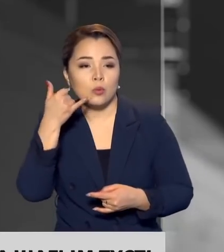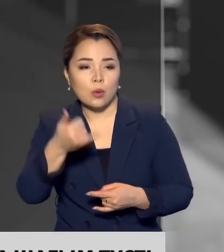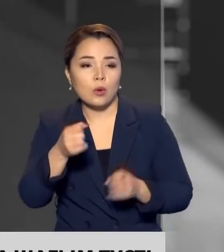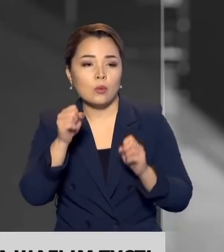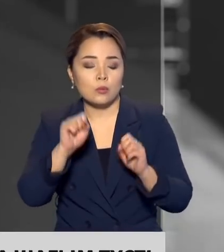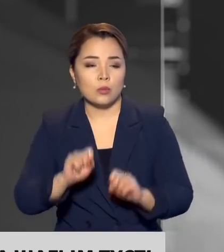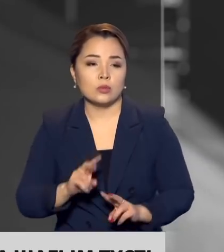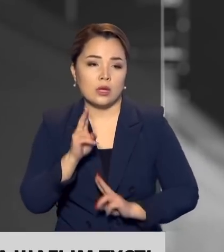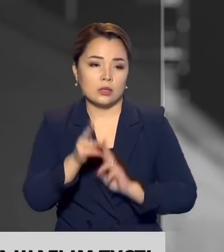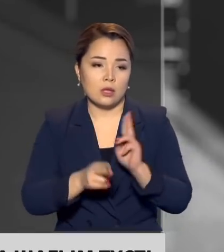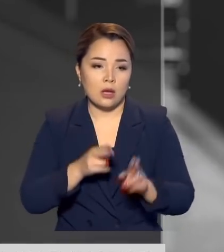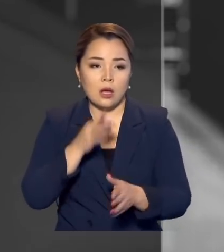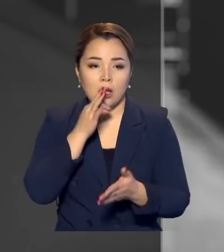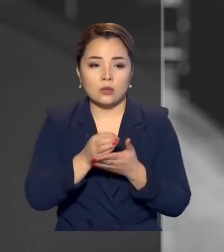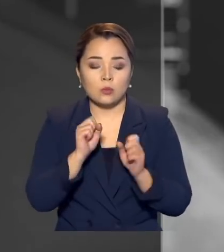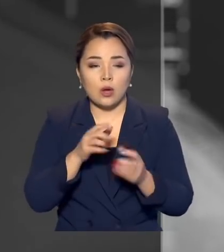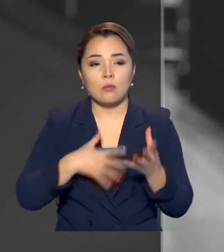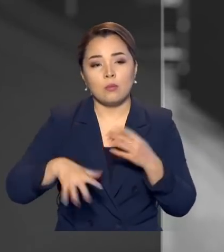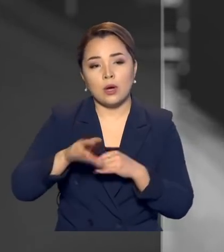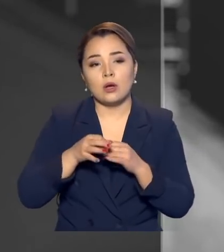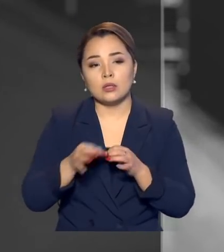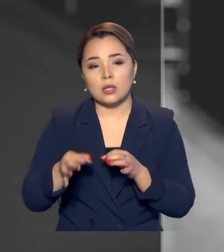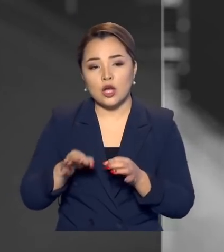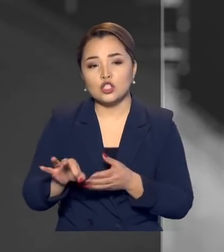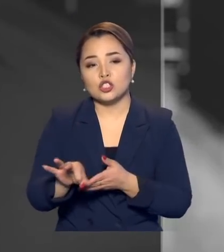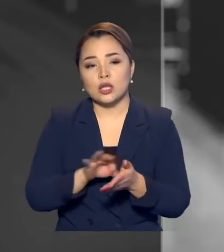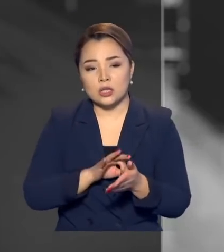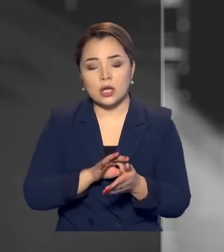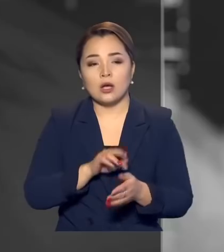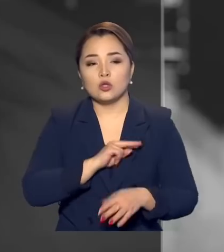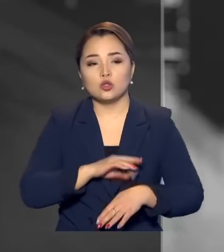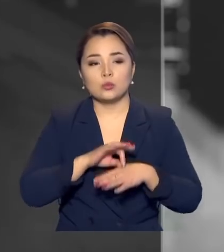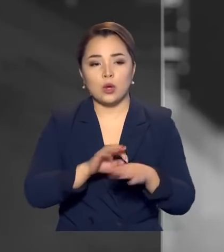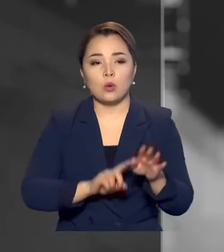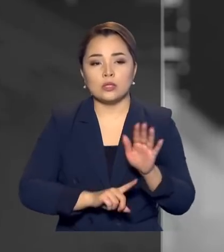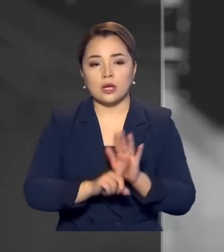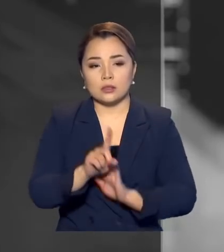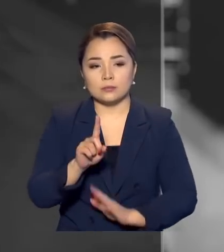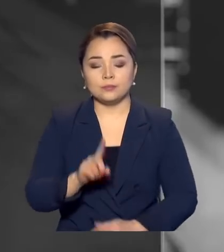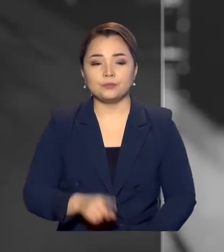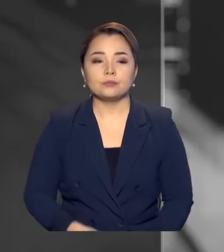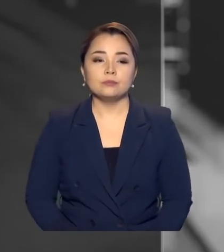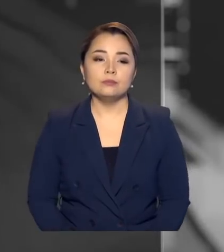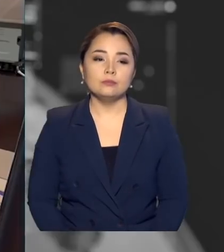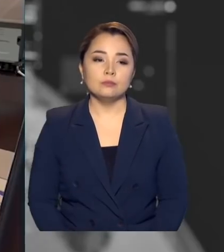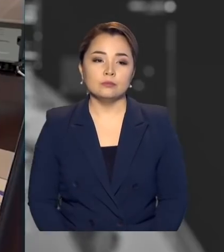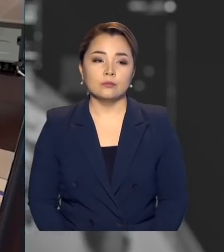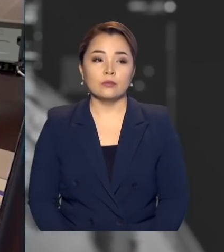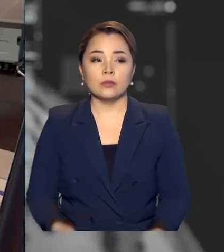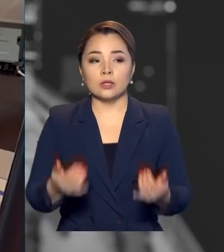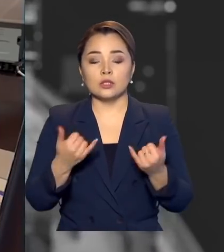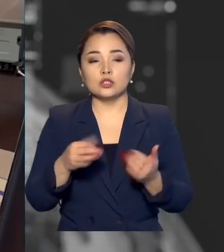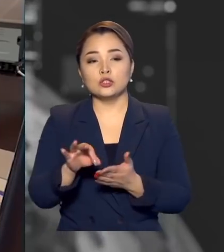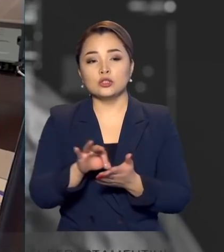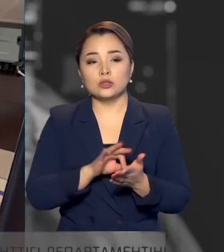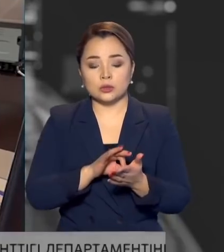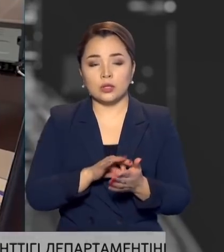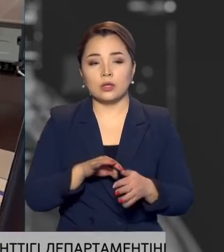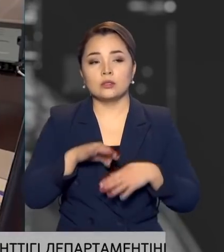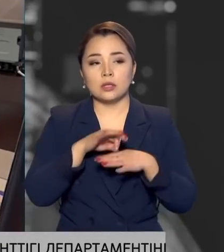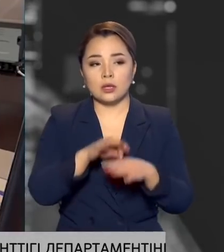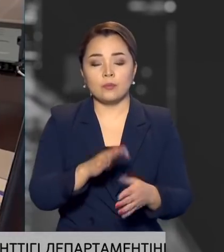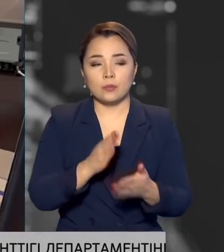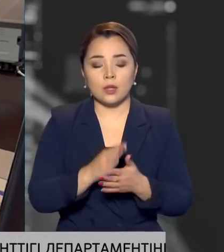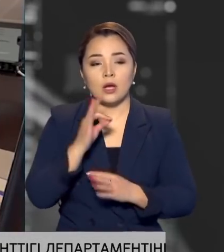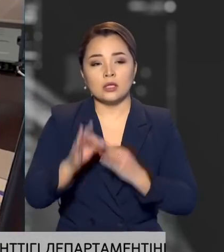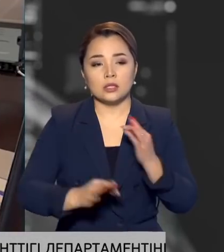арқылы хабарлауға болады. Барлық өңірде жедел желі іске қосылған. Осы жедел желі тәулік бойы